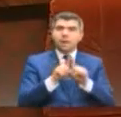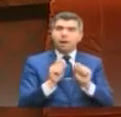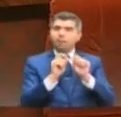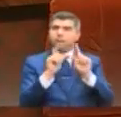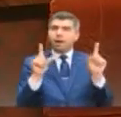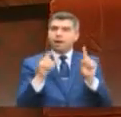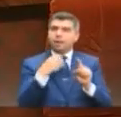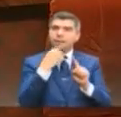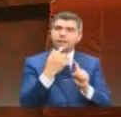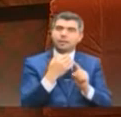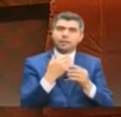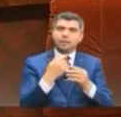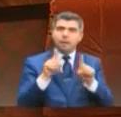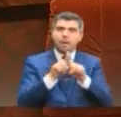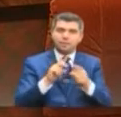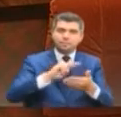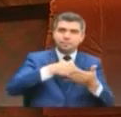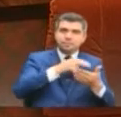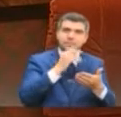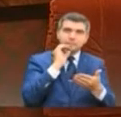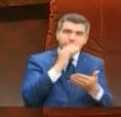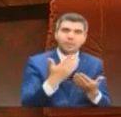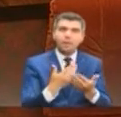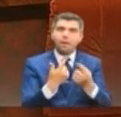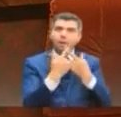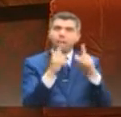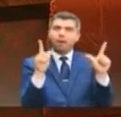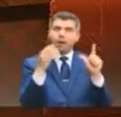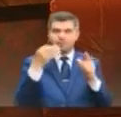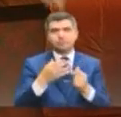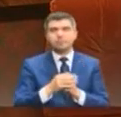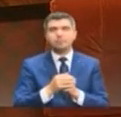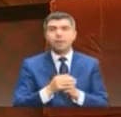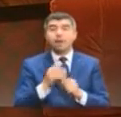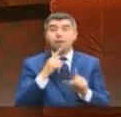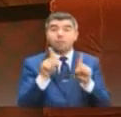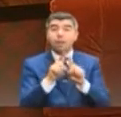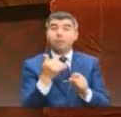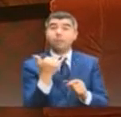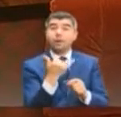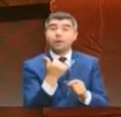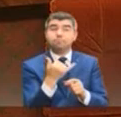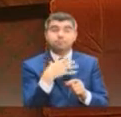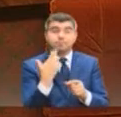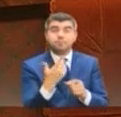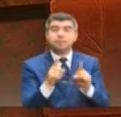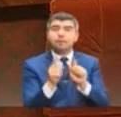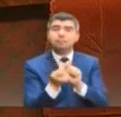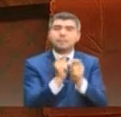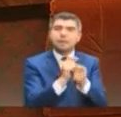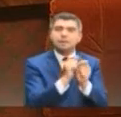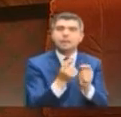بانه هذه الاتفاقيات فيهم لجنه ديال القياده ولجنه ديال التتبع. لجنه التتبع هي اللي تتشوف جميع المتغيرات ومنها المتغيرات